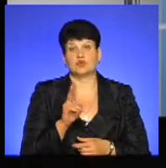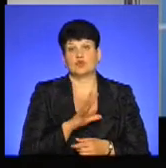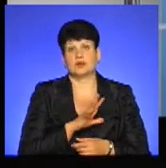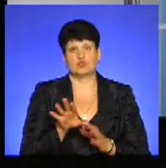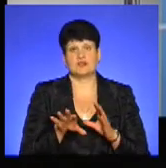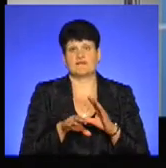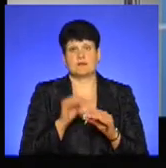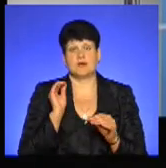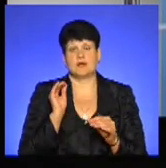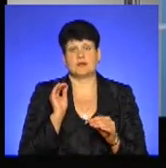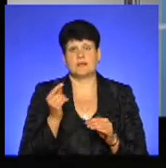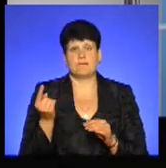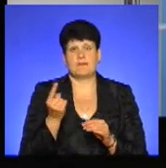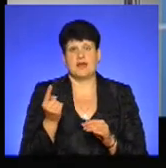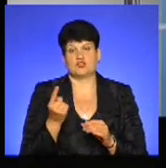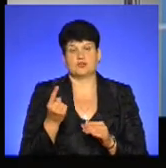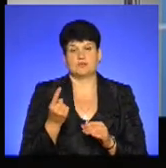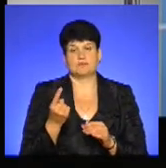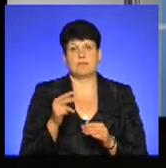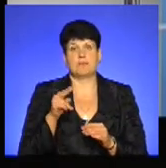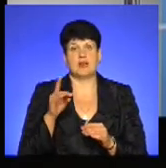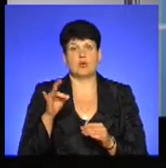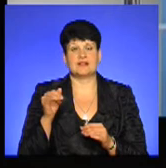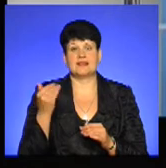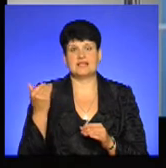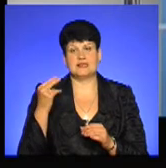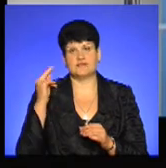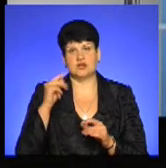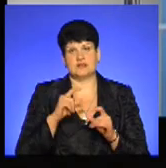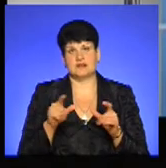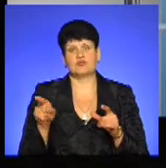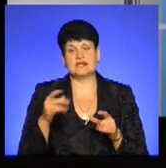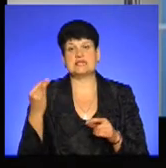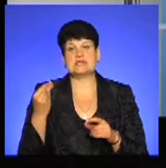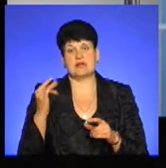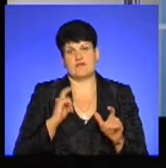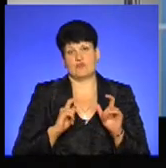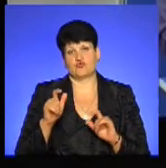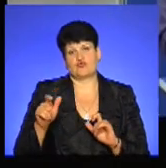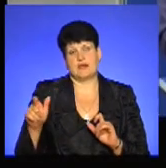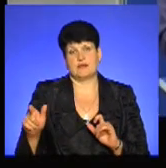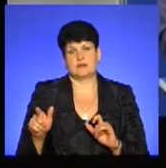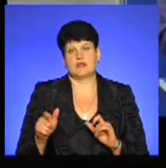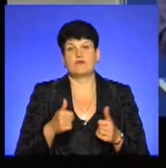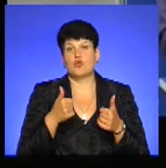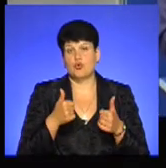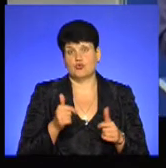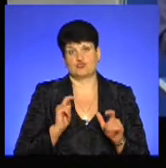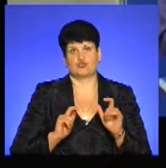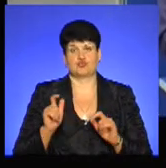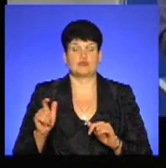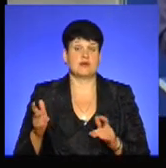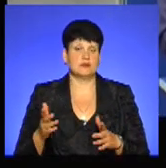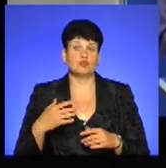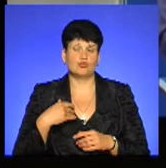першим пріоритетом саме їх навчальний заклад. Вузи зацікавлені студенту, і в тому числі в хорошому студенті. Тому я думаю,